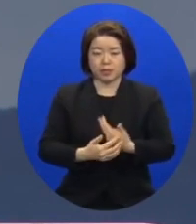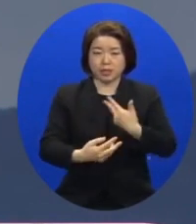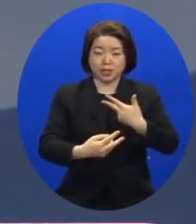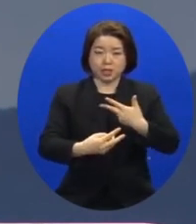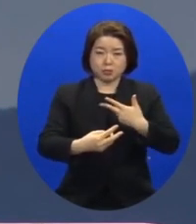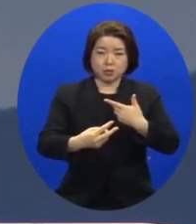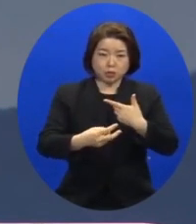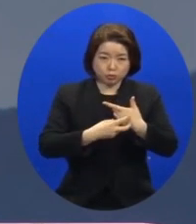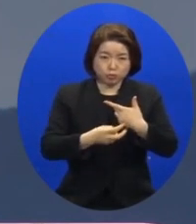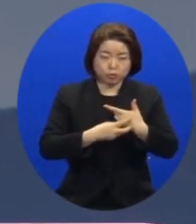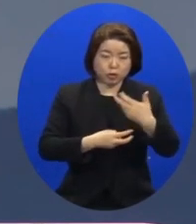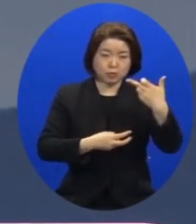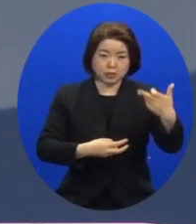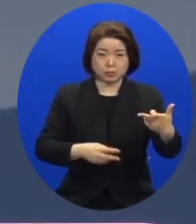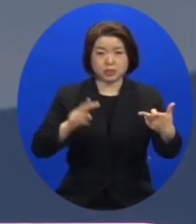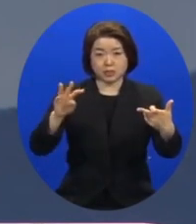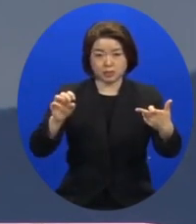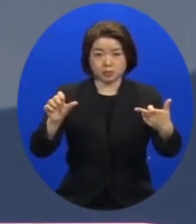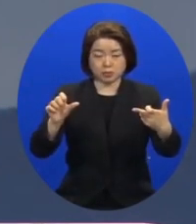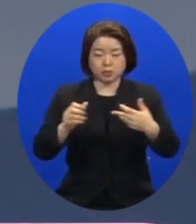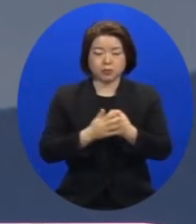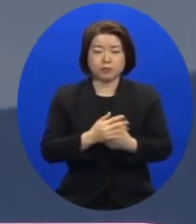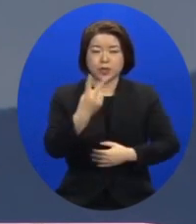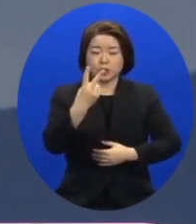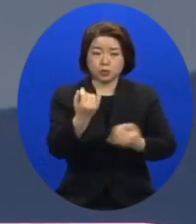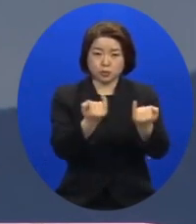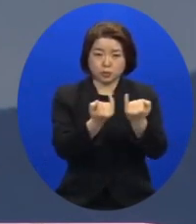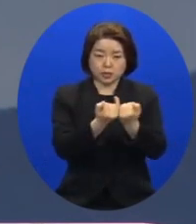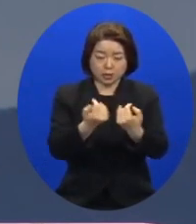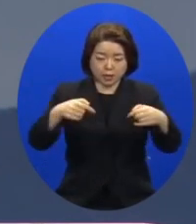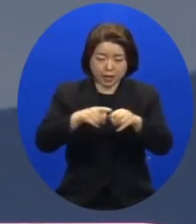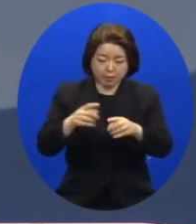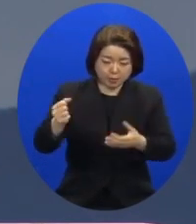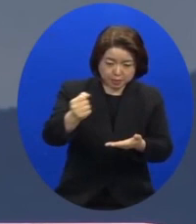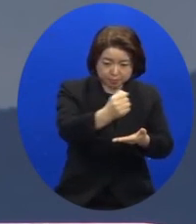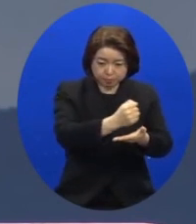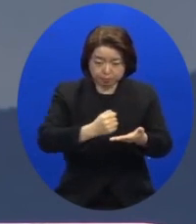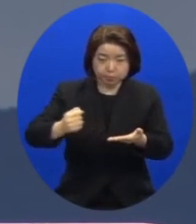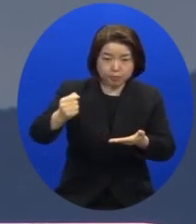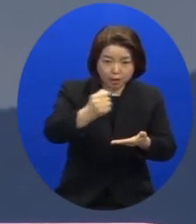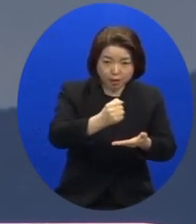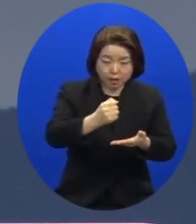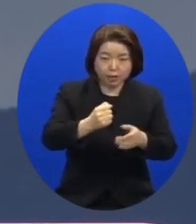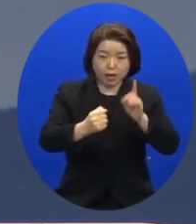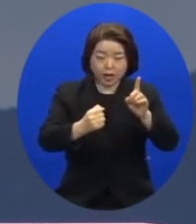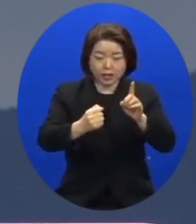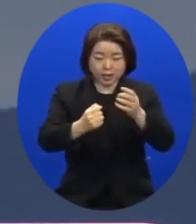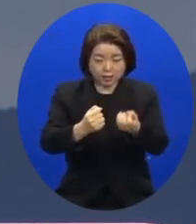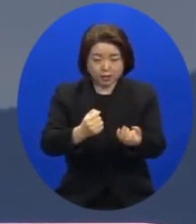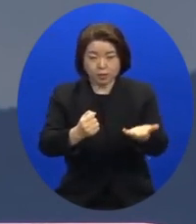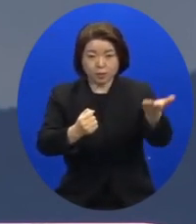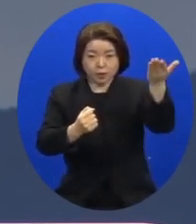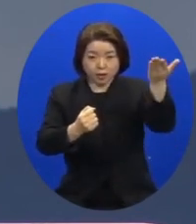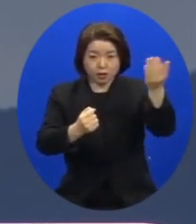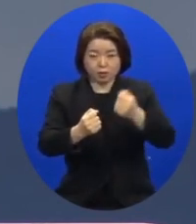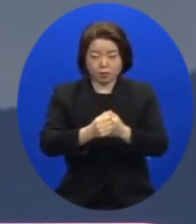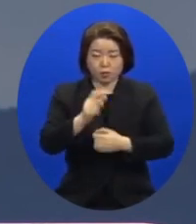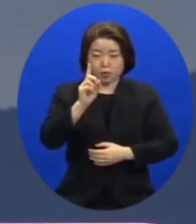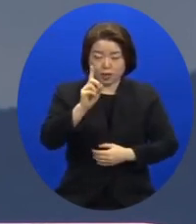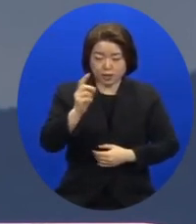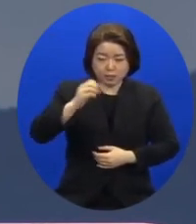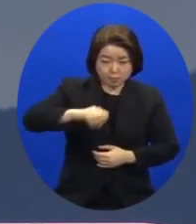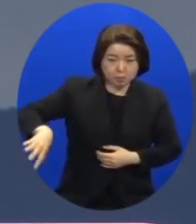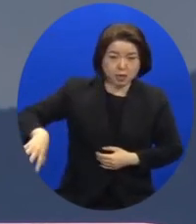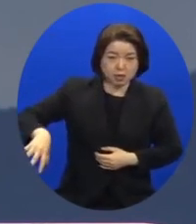15절에 두 여자가 함께 맷돌을 갈고 있으매 하나는 데려감 을 얻고 하나는 버려둘